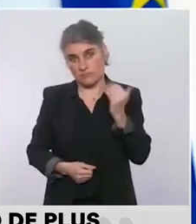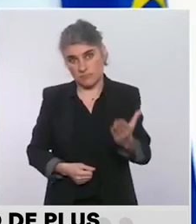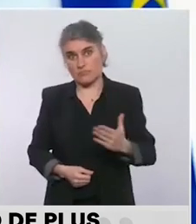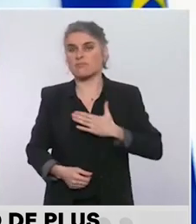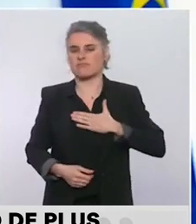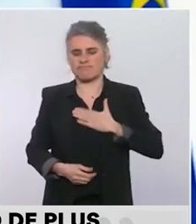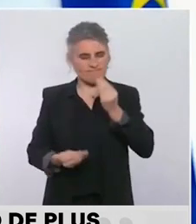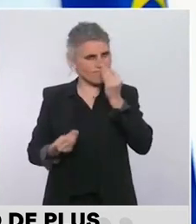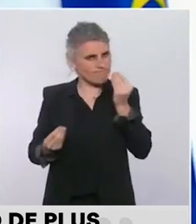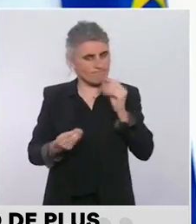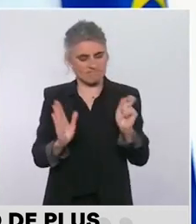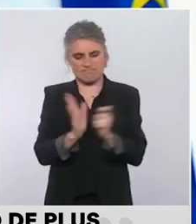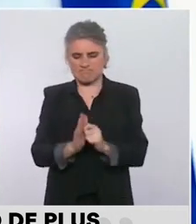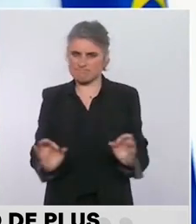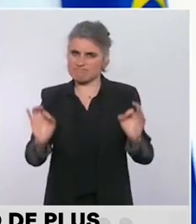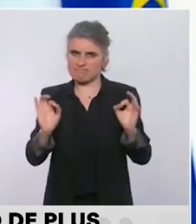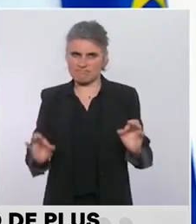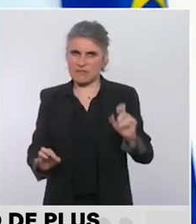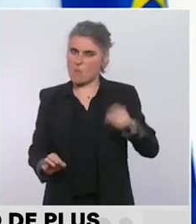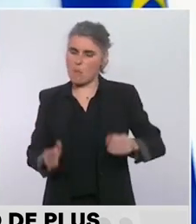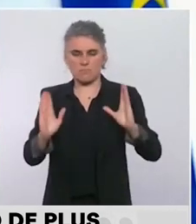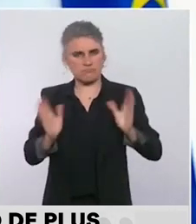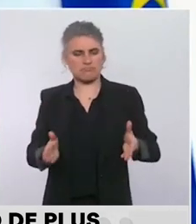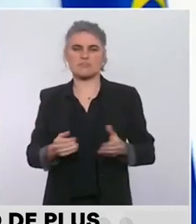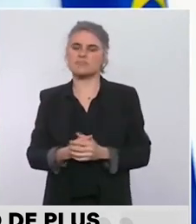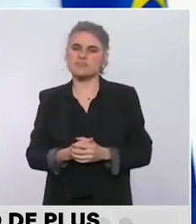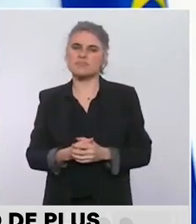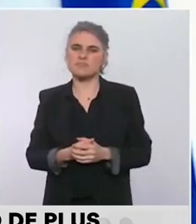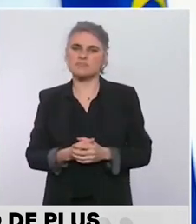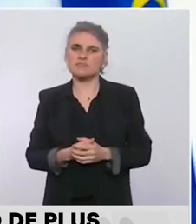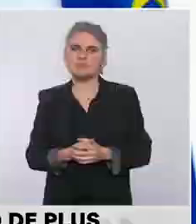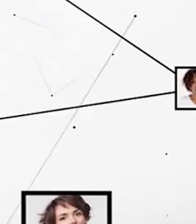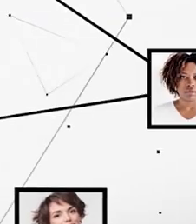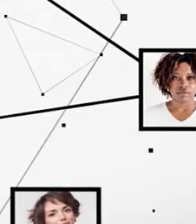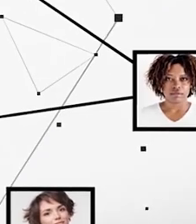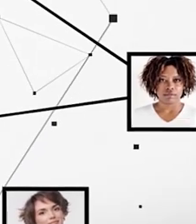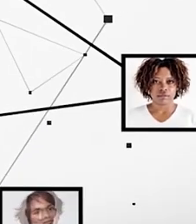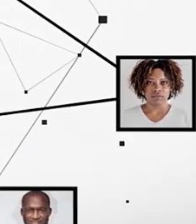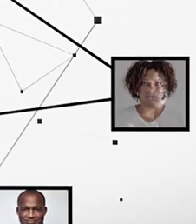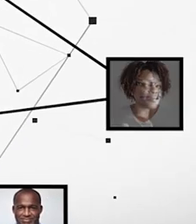de faire un choix et de savoir quel rapport nous voulons entretenir avec les pays africains.